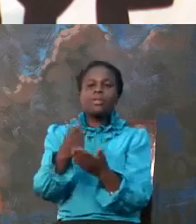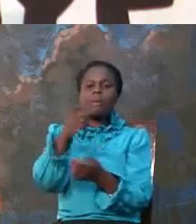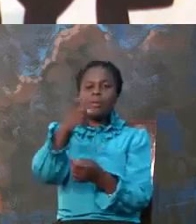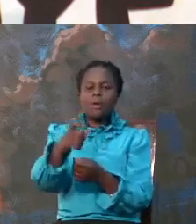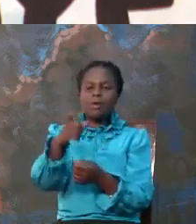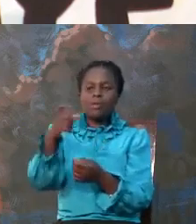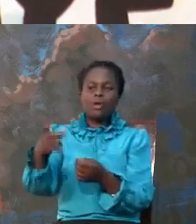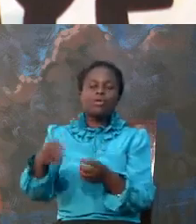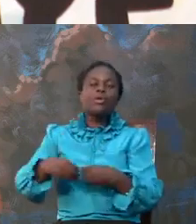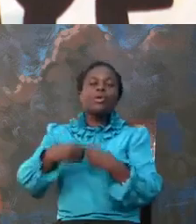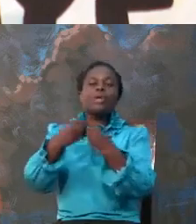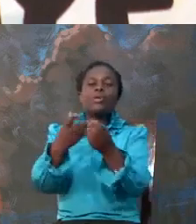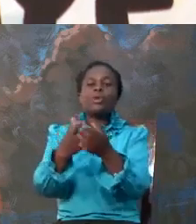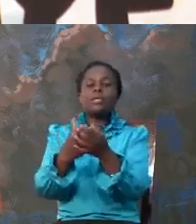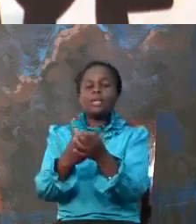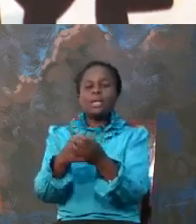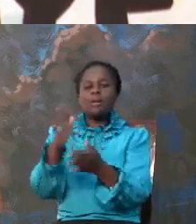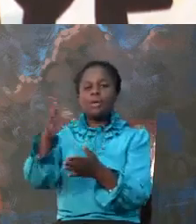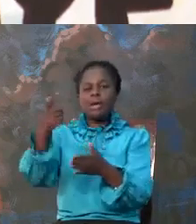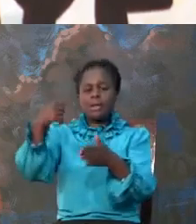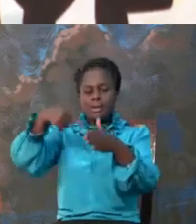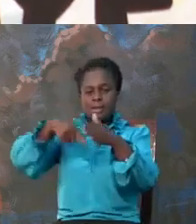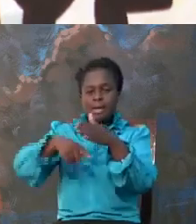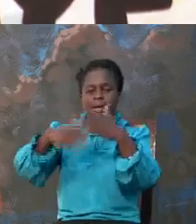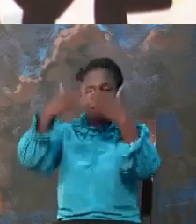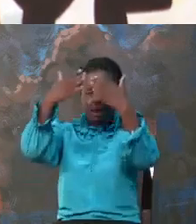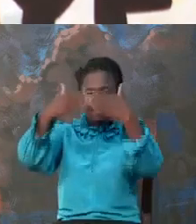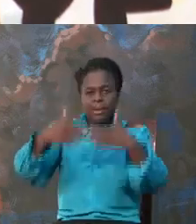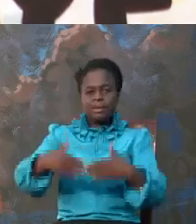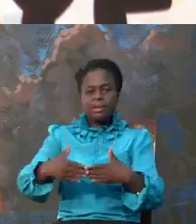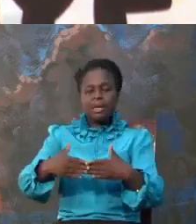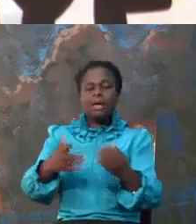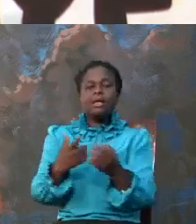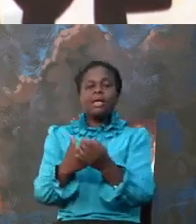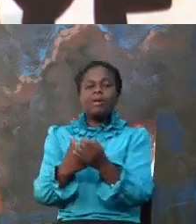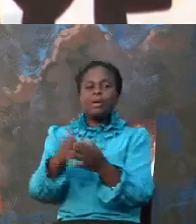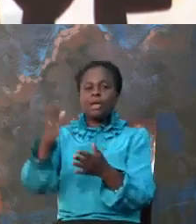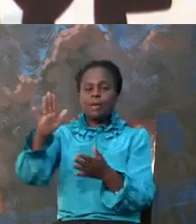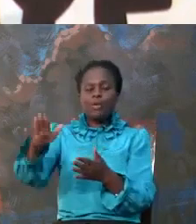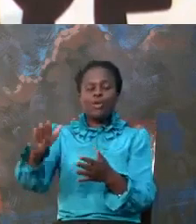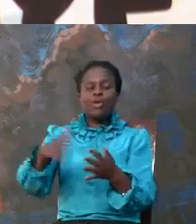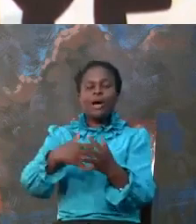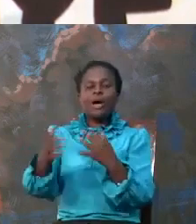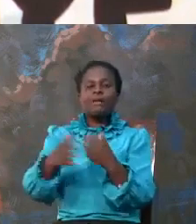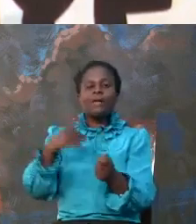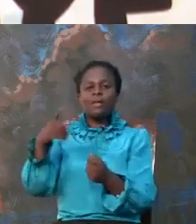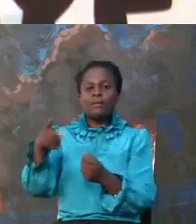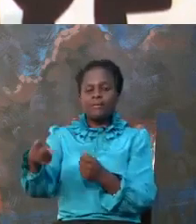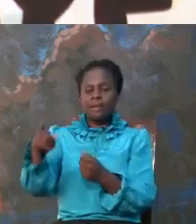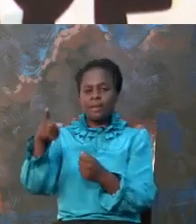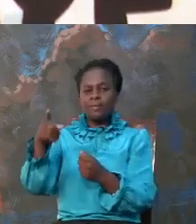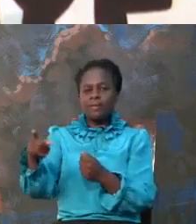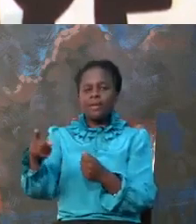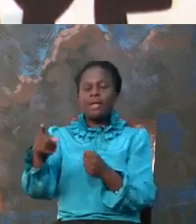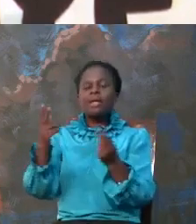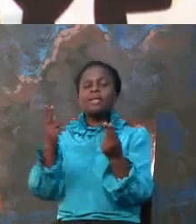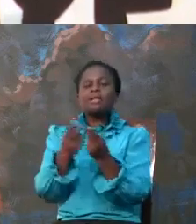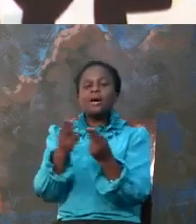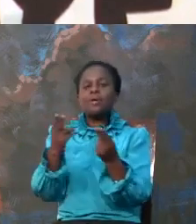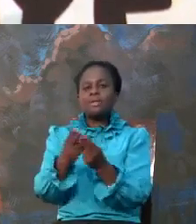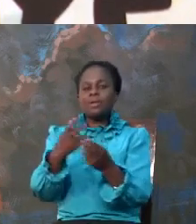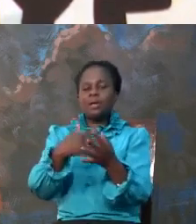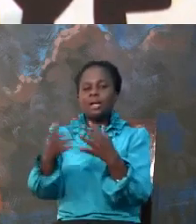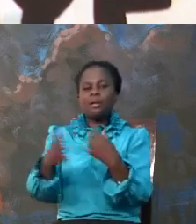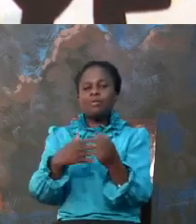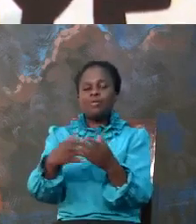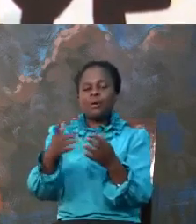na kuileta damu yake ndani ya pazia, na kwa damu hiyo atafanya vile vile kama alivyofanya